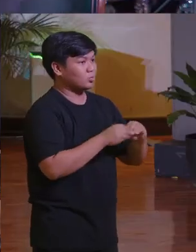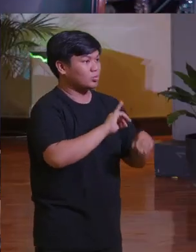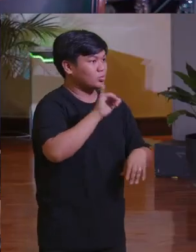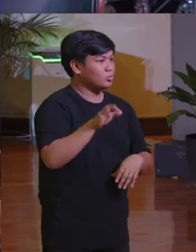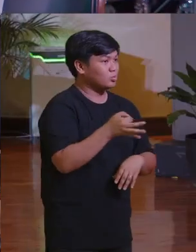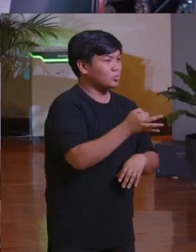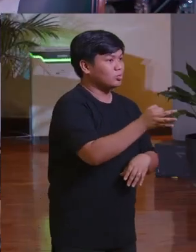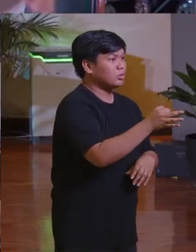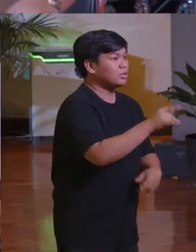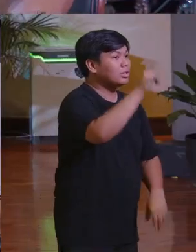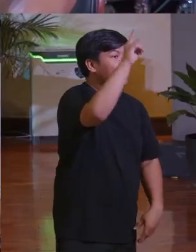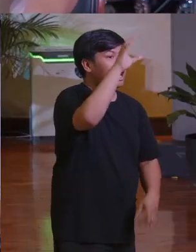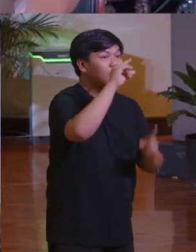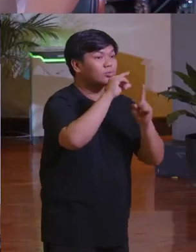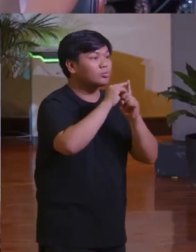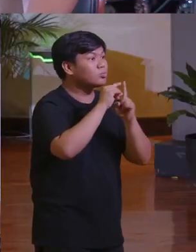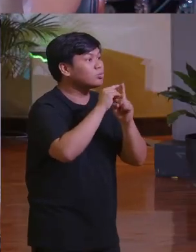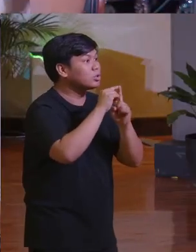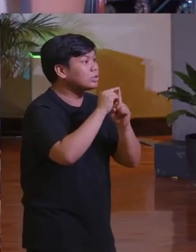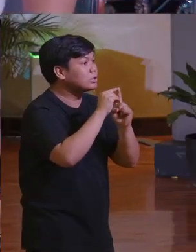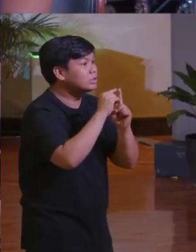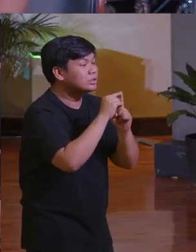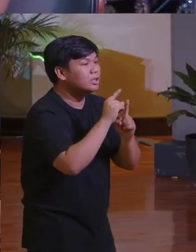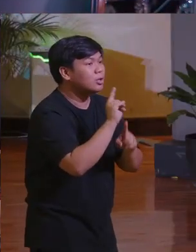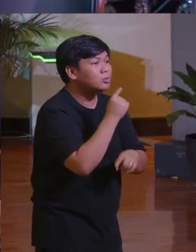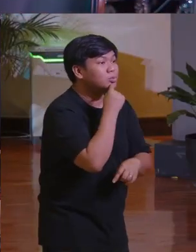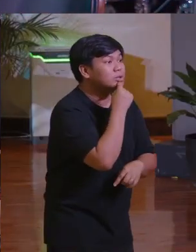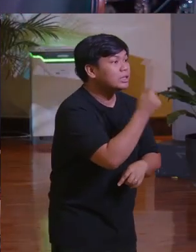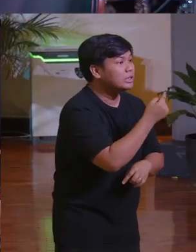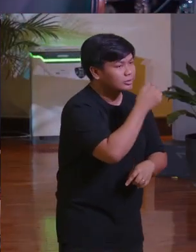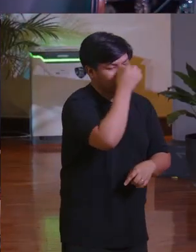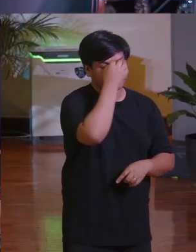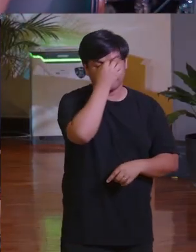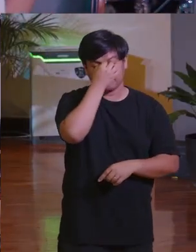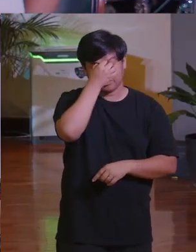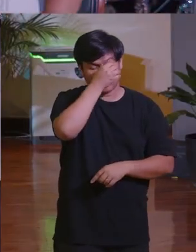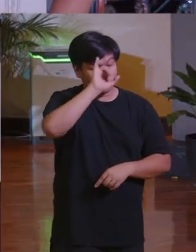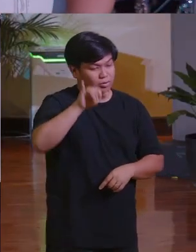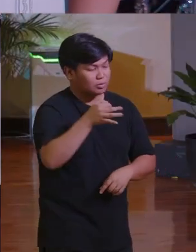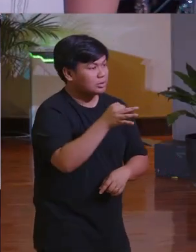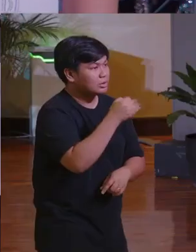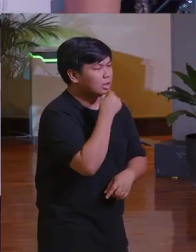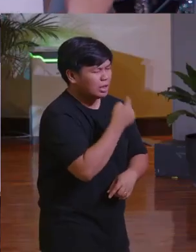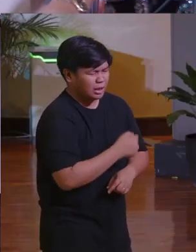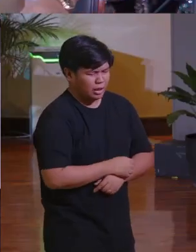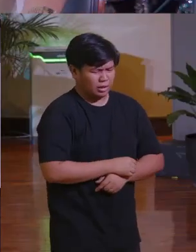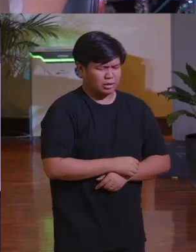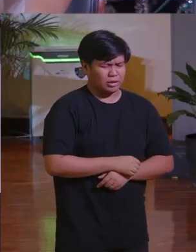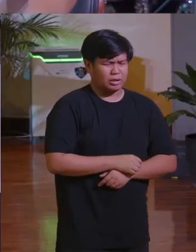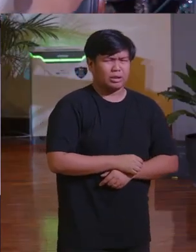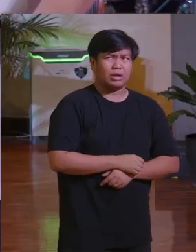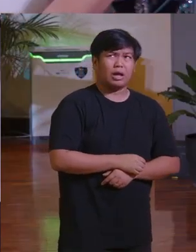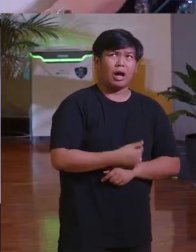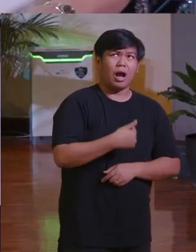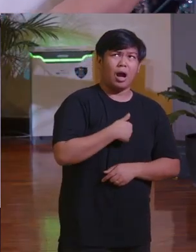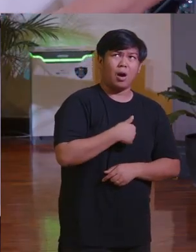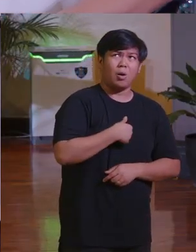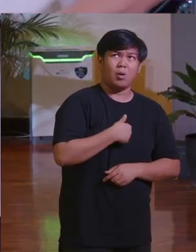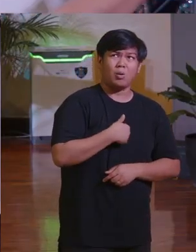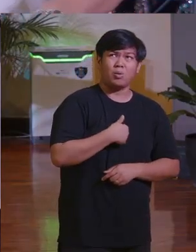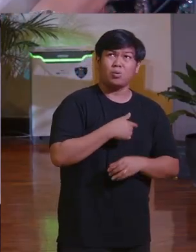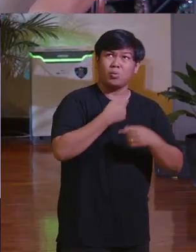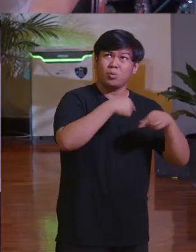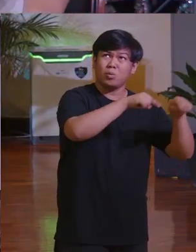ang salita ng Diyos na ihahatid ni Jonah sa Nineveh ay isang